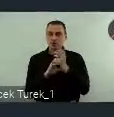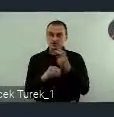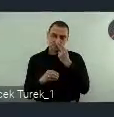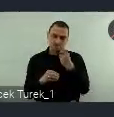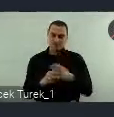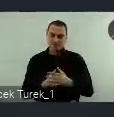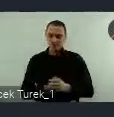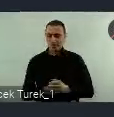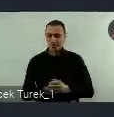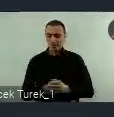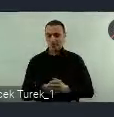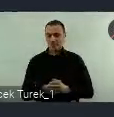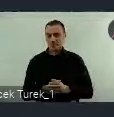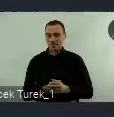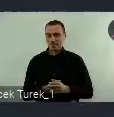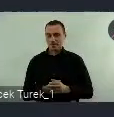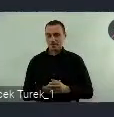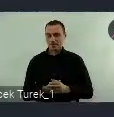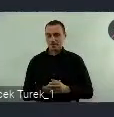zwierzęta asystujących